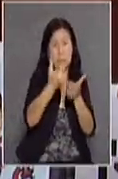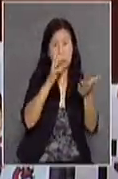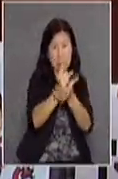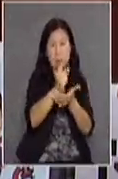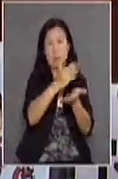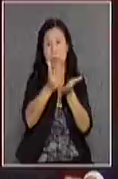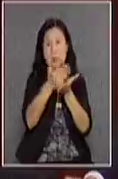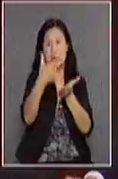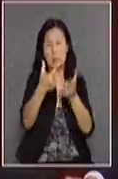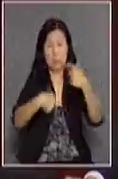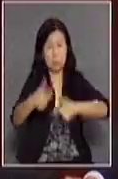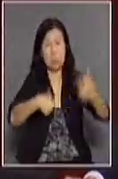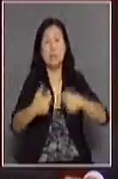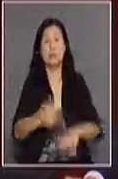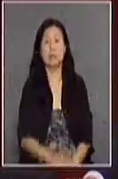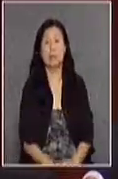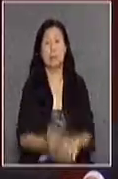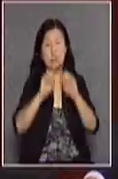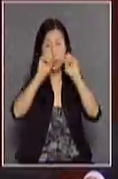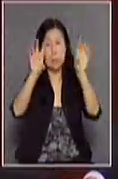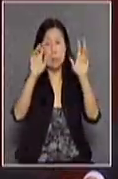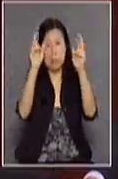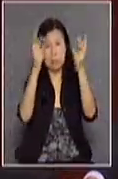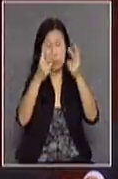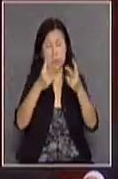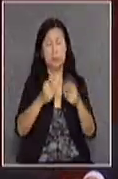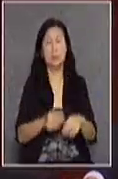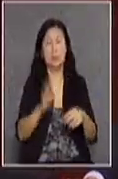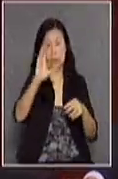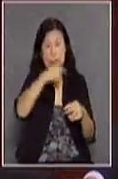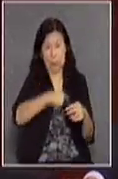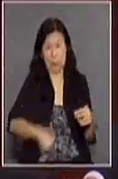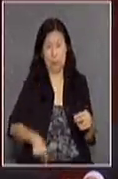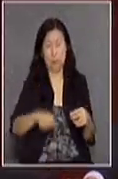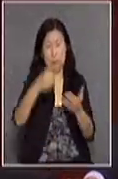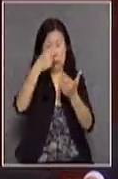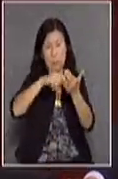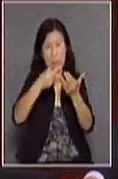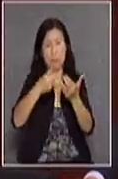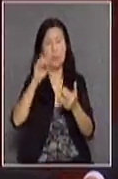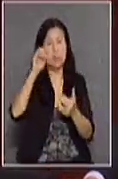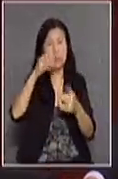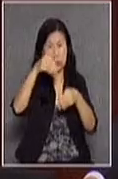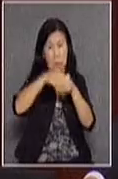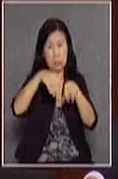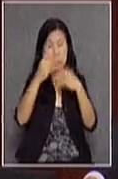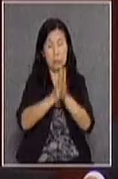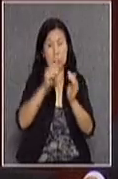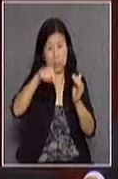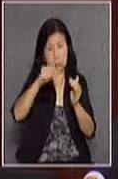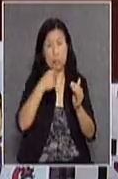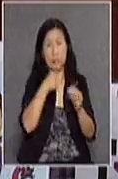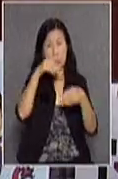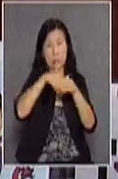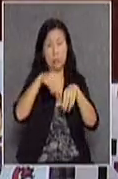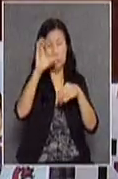算開支。 現在各位提出的待決議題是陳志全議員動議的修正案予以通過，現在付諸表決。陳